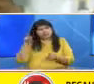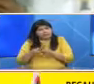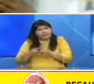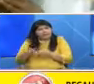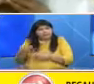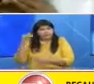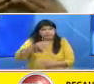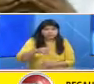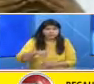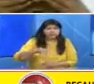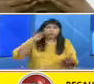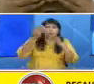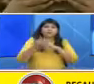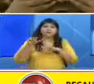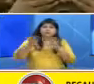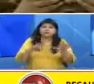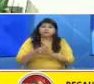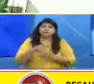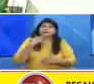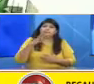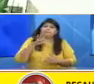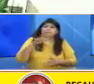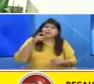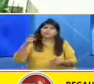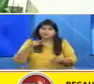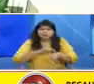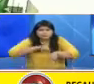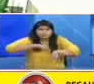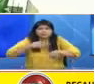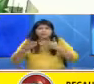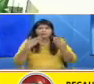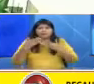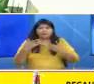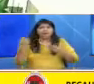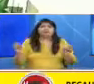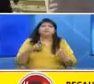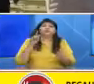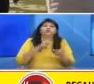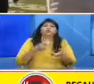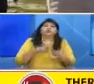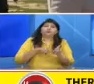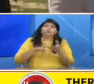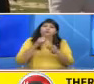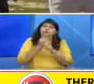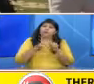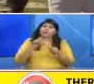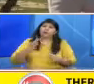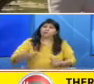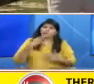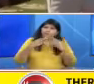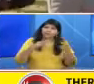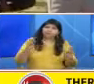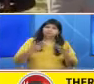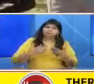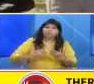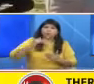कोई न कोई 5-7 मिनट तो योगा के संबंध में मेरे से सवाल जवाब करते ही करते हैं। शायद ही दुनिया का कोई बड़ा नेता